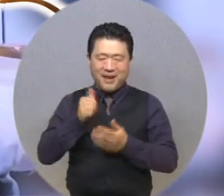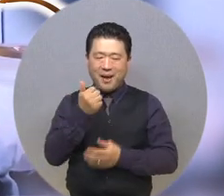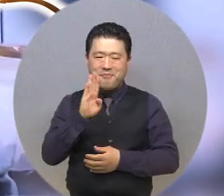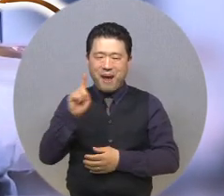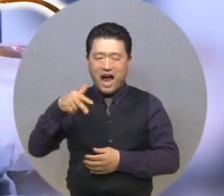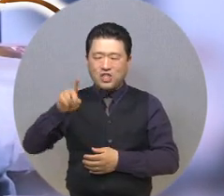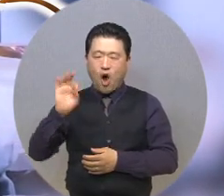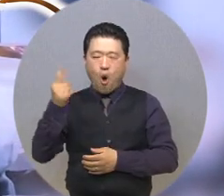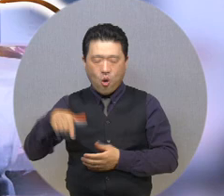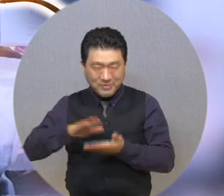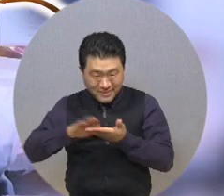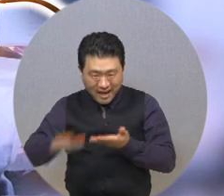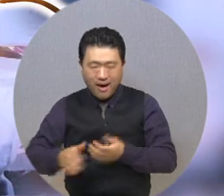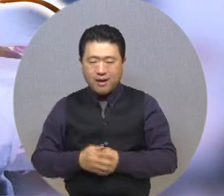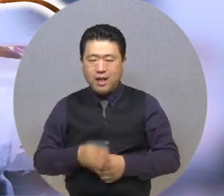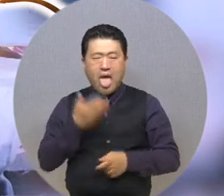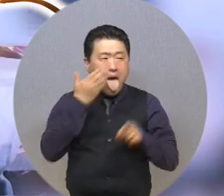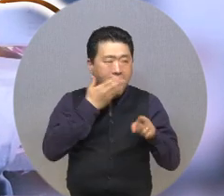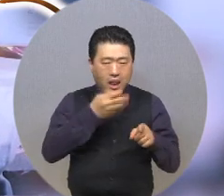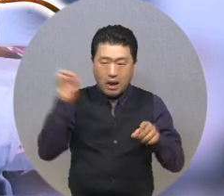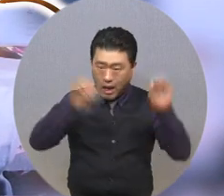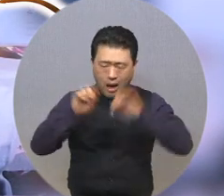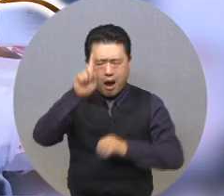저희 가게에서는요, 설탕을 전혀 넣지 않고,